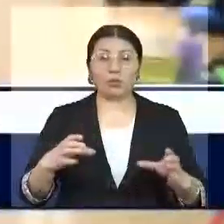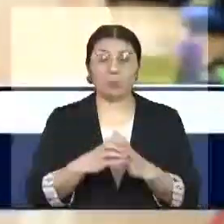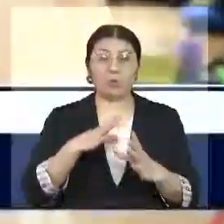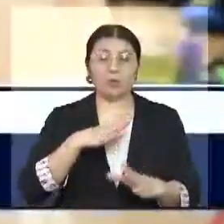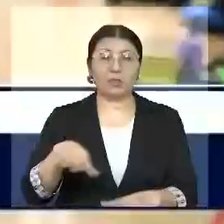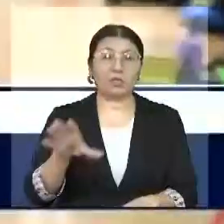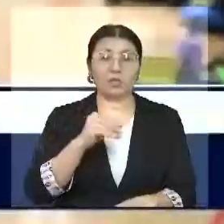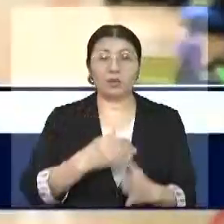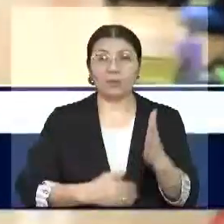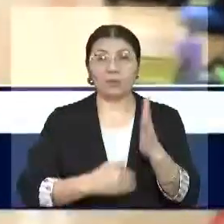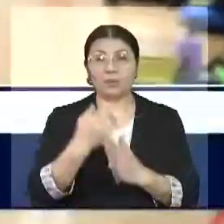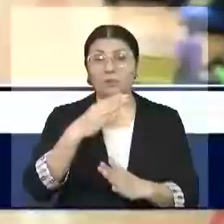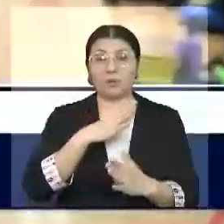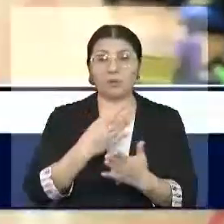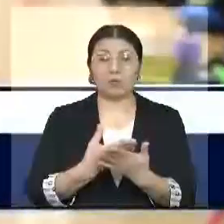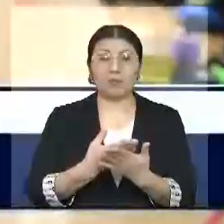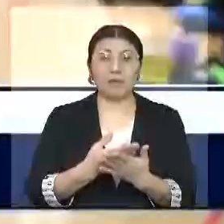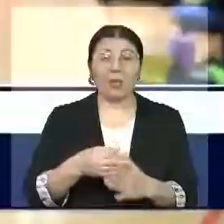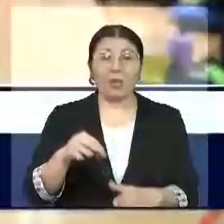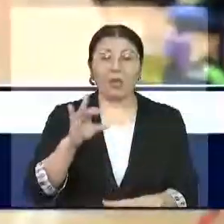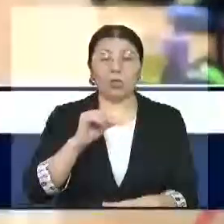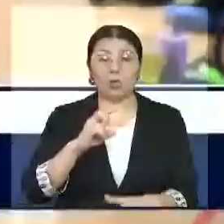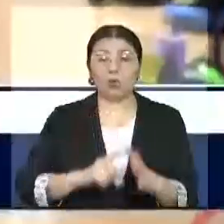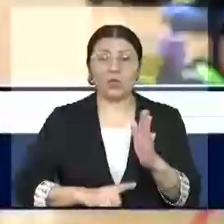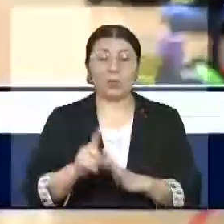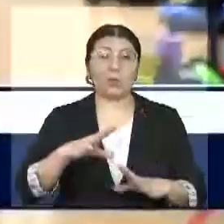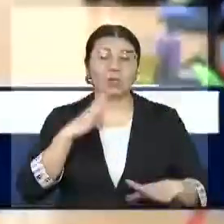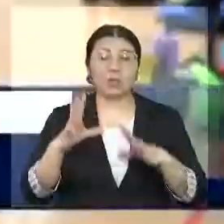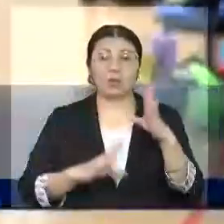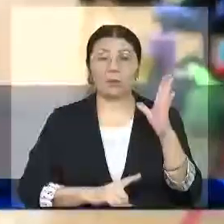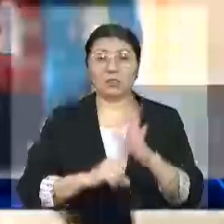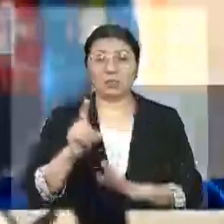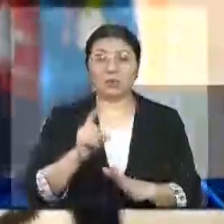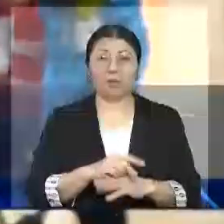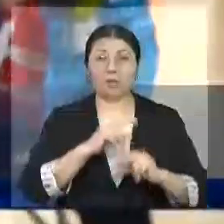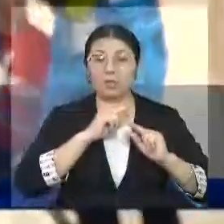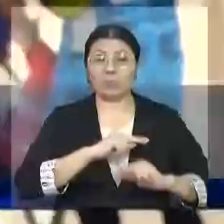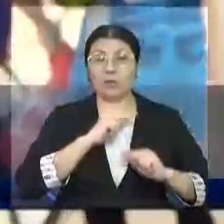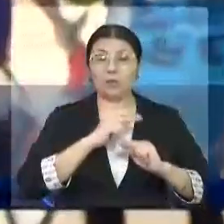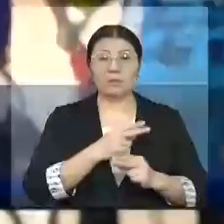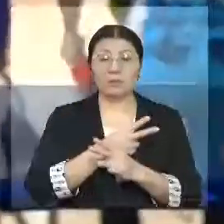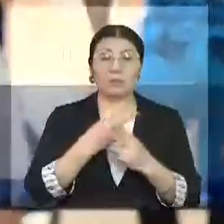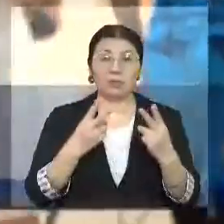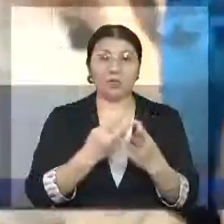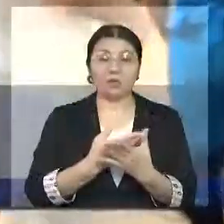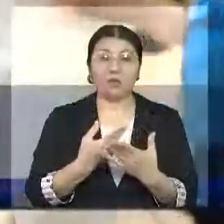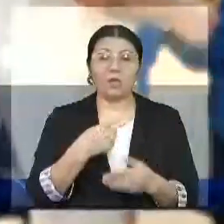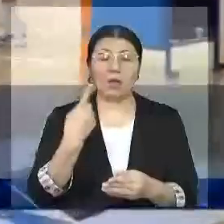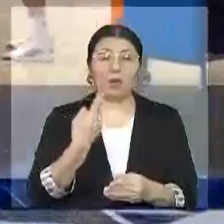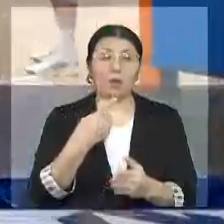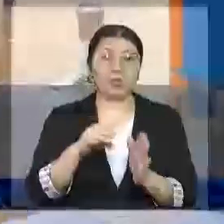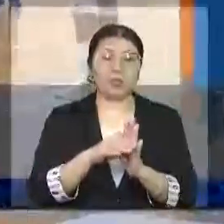Бәрі жоғары деңгейде ұйымдастырылған. Маусымдан бері чемпионатқа дайындық жүргіздік. Еңбегіміз жеміс беріп жатыр. Қазір кестеде бірінші